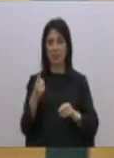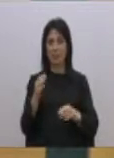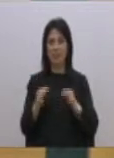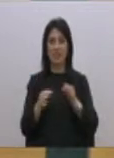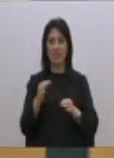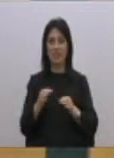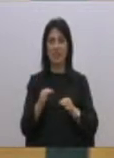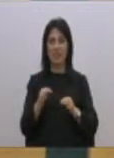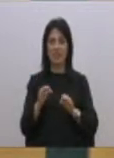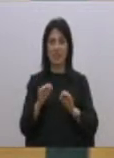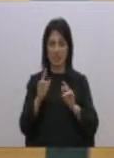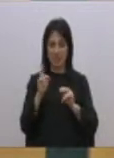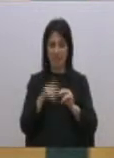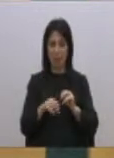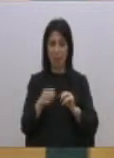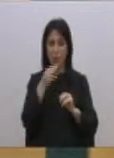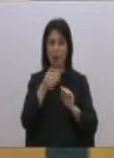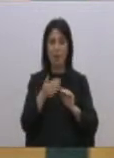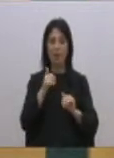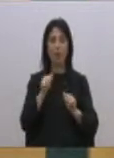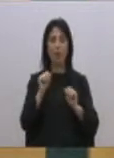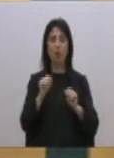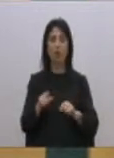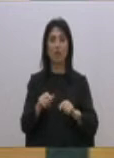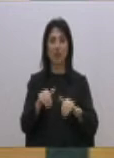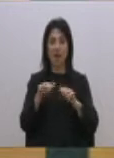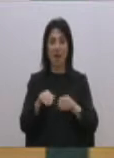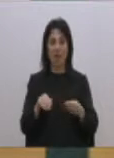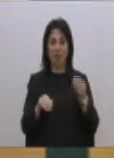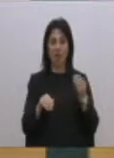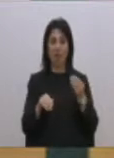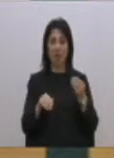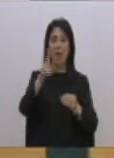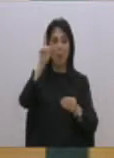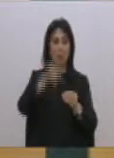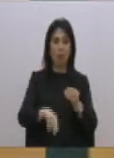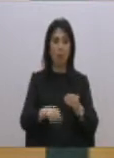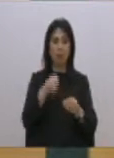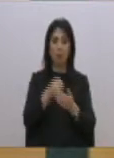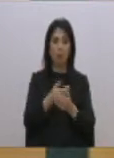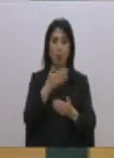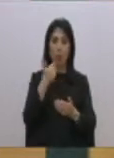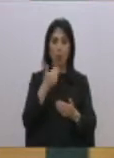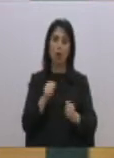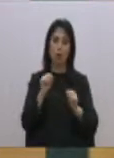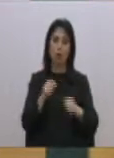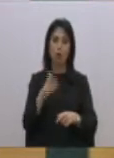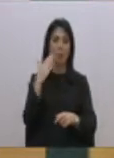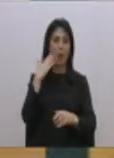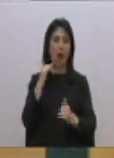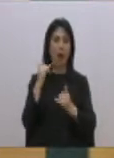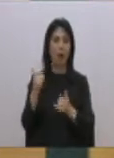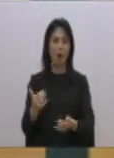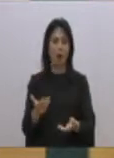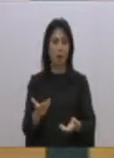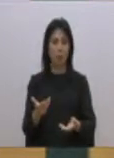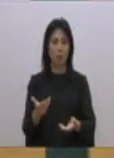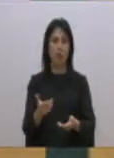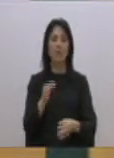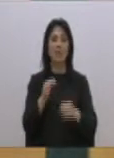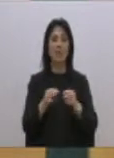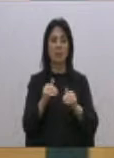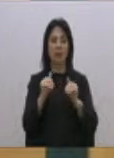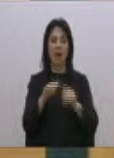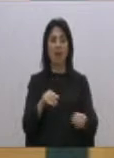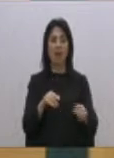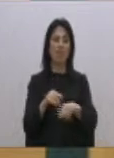პირველი ინსტანციის სამართლის წარმოების დასრულებამდე, როგორ შეიძლება ის განჩინება გახდეს საჯარო ხელისუფლებაში, იქნება ასევე ნამშელი და გამოყენებული. Თუ